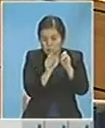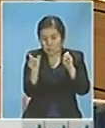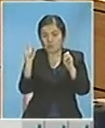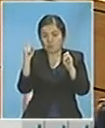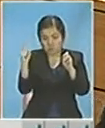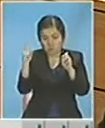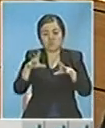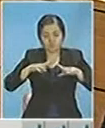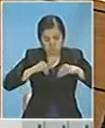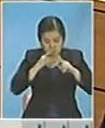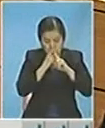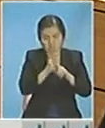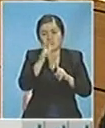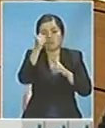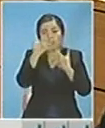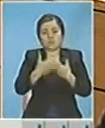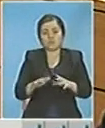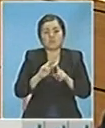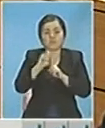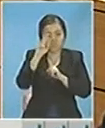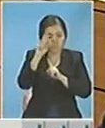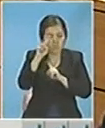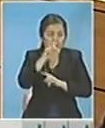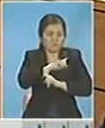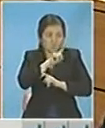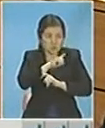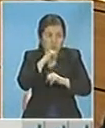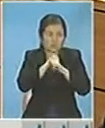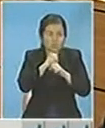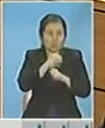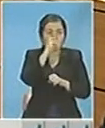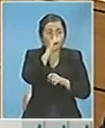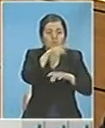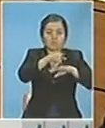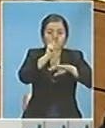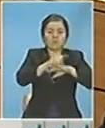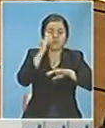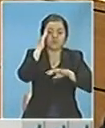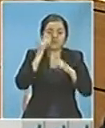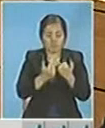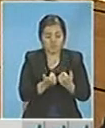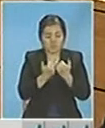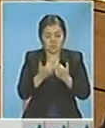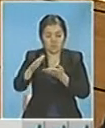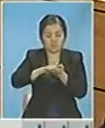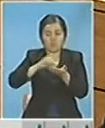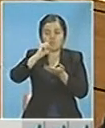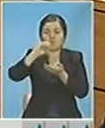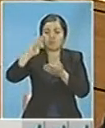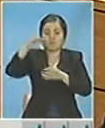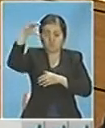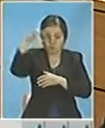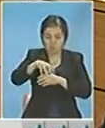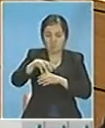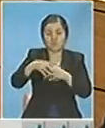ครับประการที่2เรื่องบทบาทและหน้าที่ผมกราบเรียนท่านประธานนะครับจริงๆแล้วเนี่ยสถาบันราชบัณฑิตเนี่ยสำหรับผม